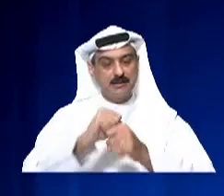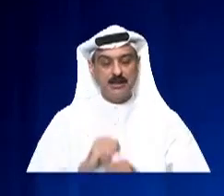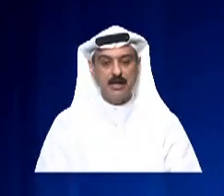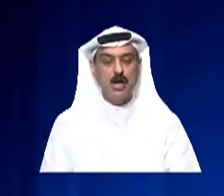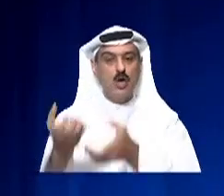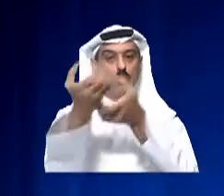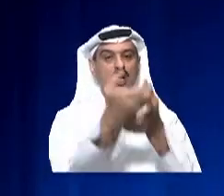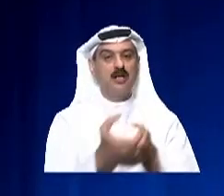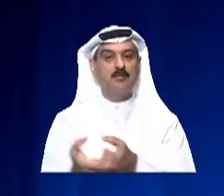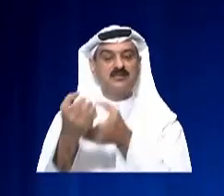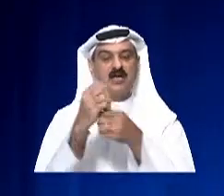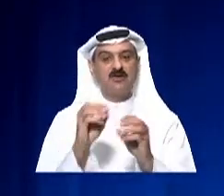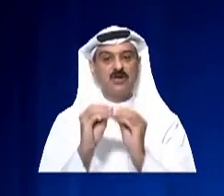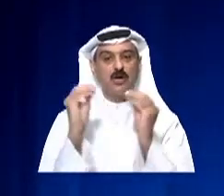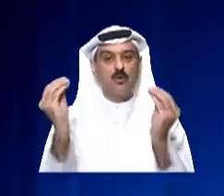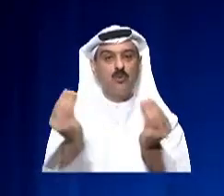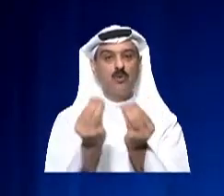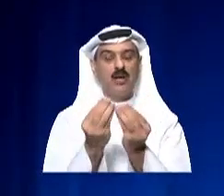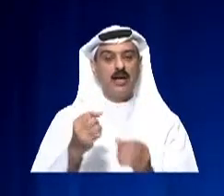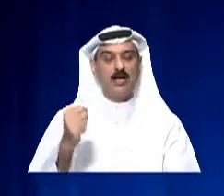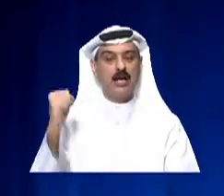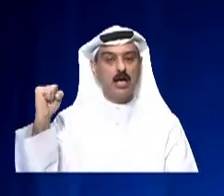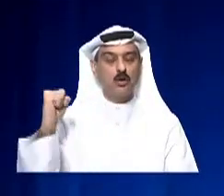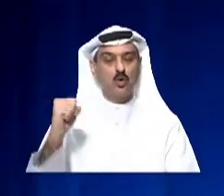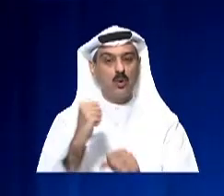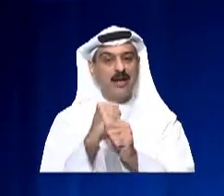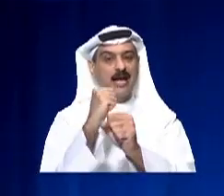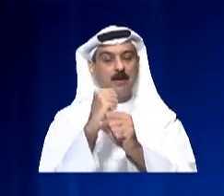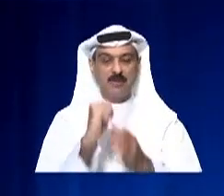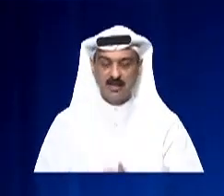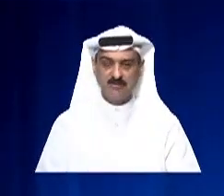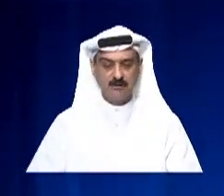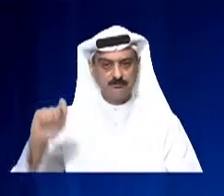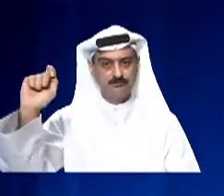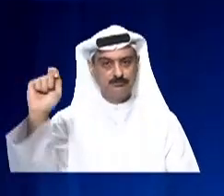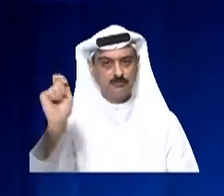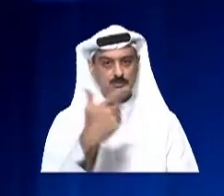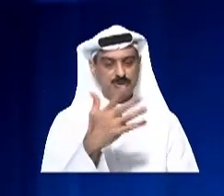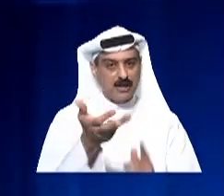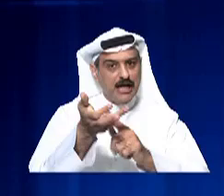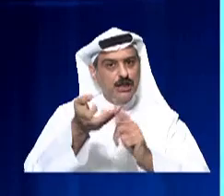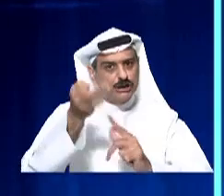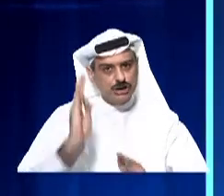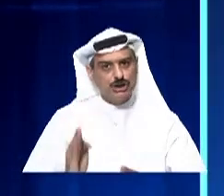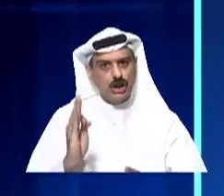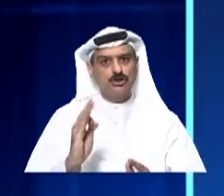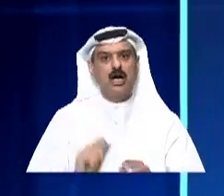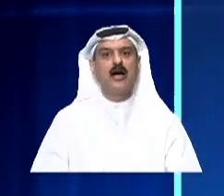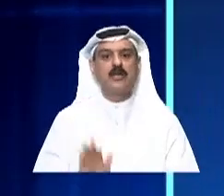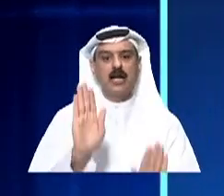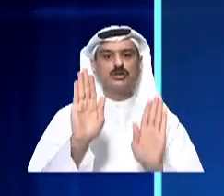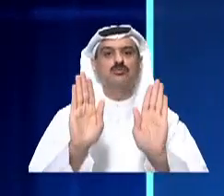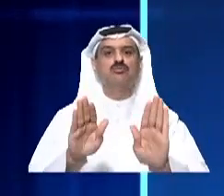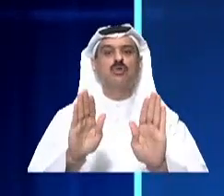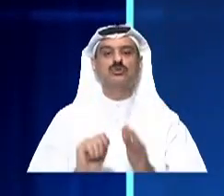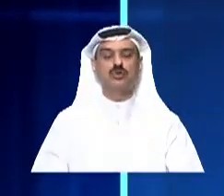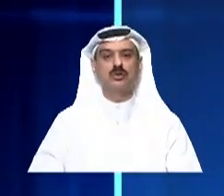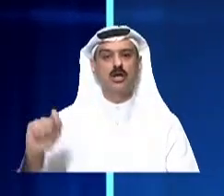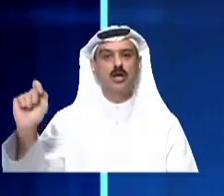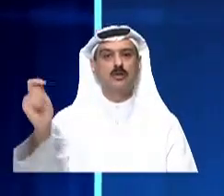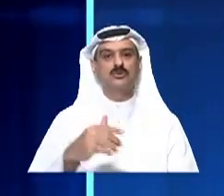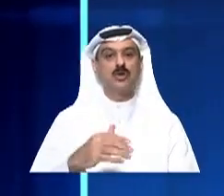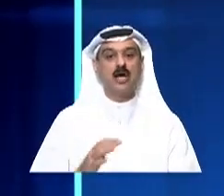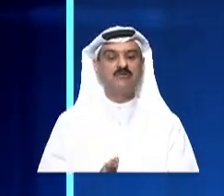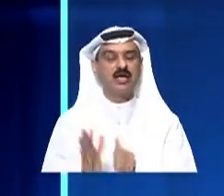الإطفاء العام، الهيئة العامة للقوى العاملة لسرعة تزويدها بالاشتراطات والمتطلبات الخاصة بسكن